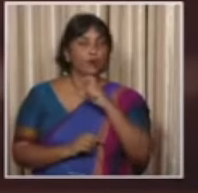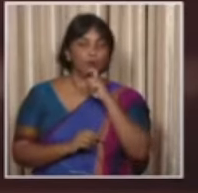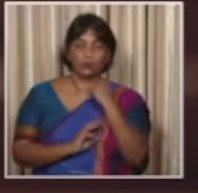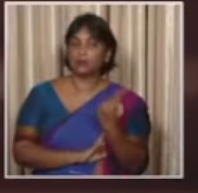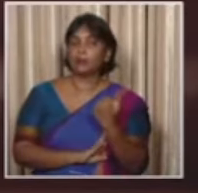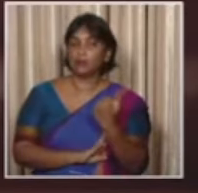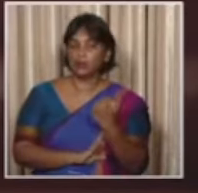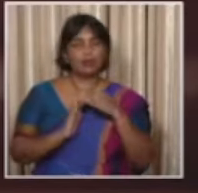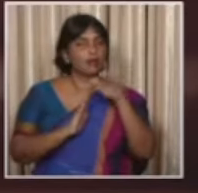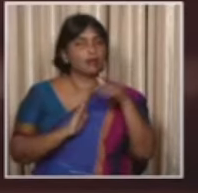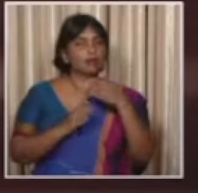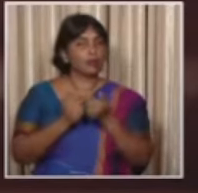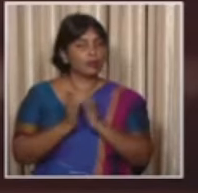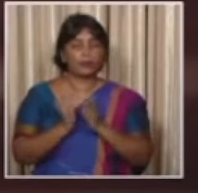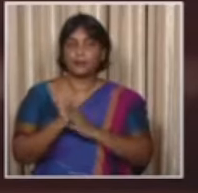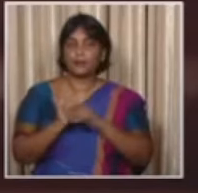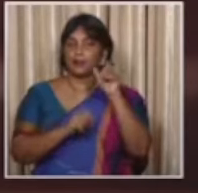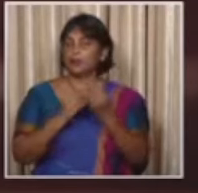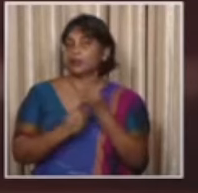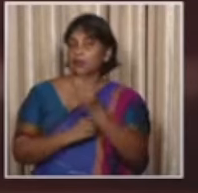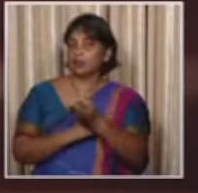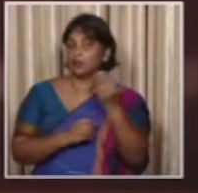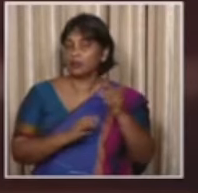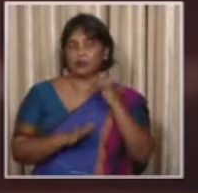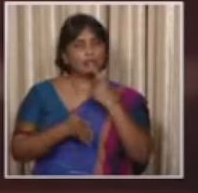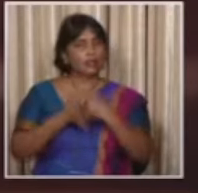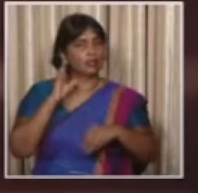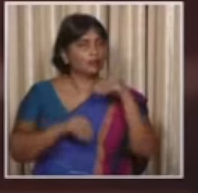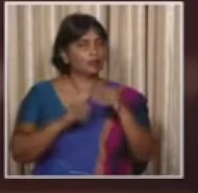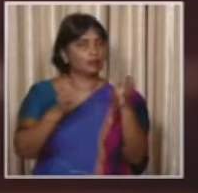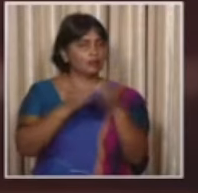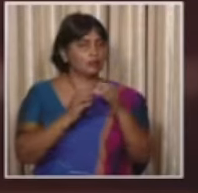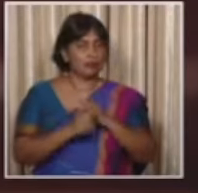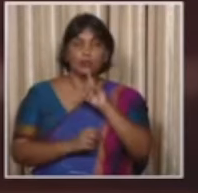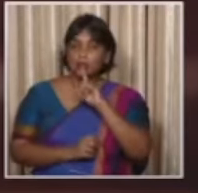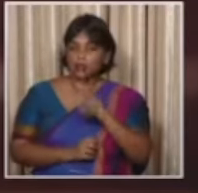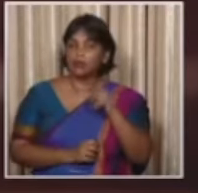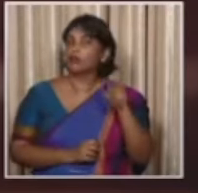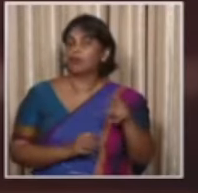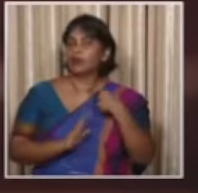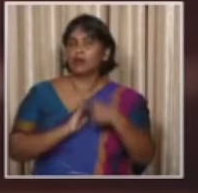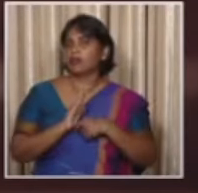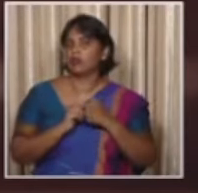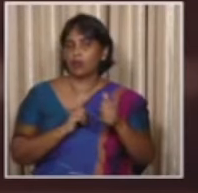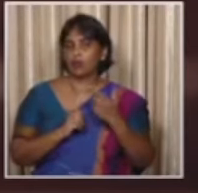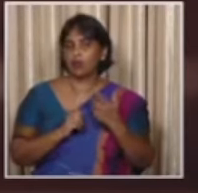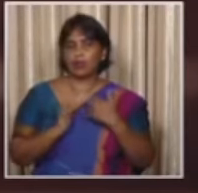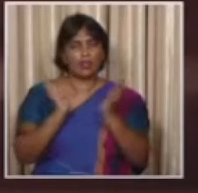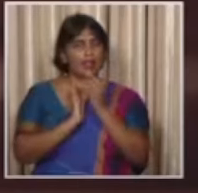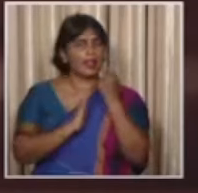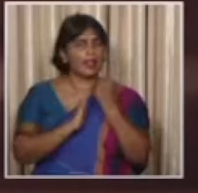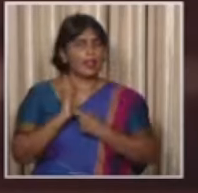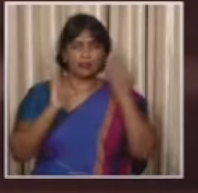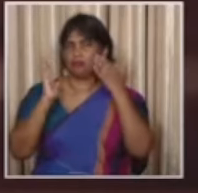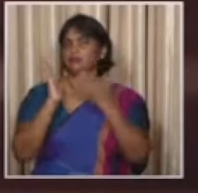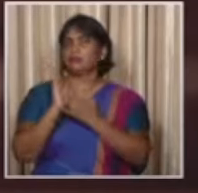බලය ගමේ තමන්ගේ සමාජිකර දෙනවයි කියලා යම් දේශපාලන පක්ෂයක ප්‍රධානියෙක් කියනකොට මොකද රටේ ඇති වෙන්නේ? අපිට කැලෑ නීතිය ගැන මතක්